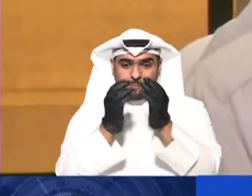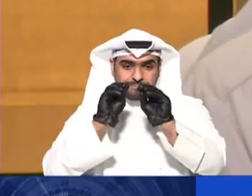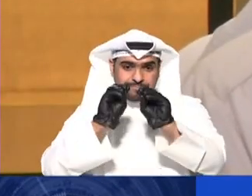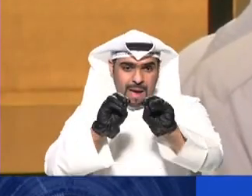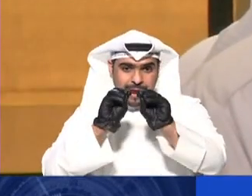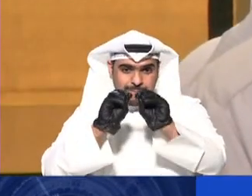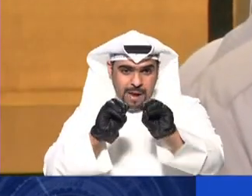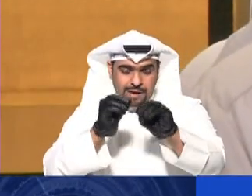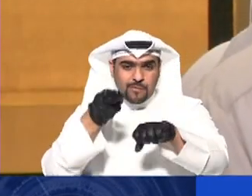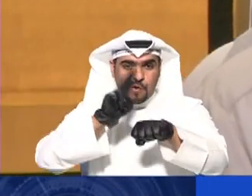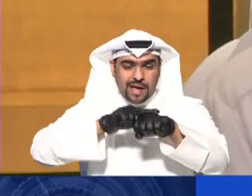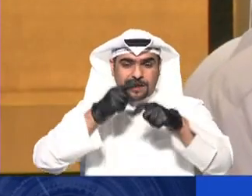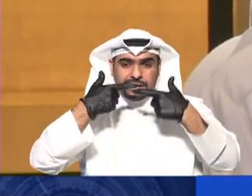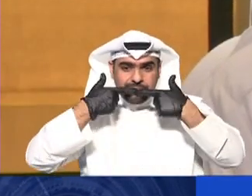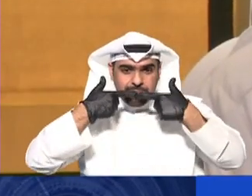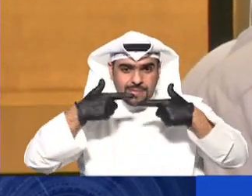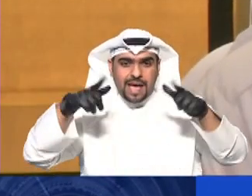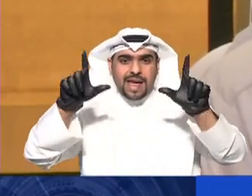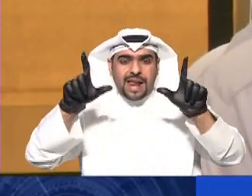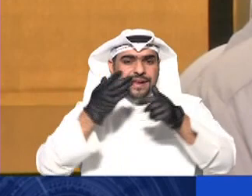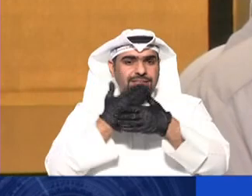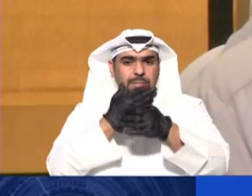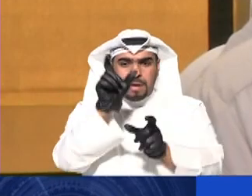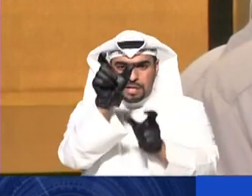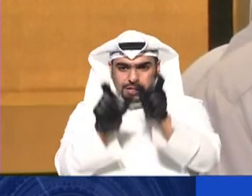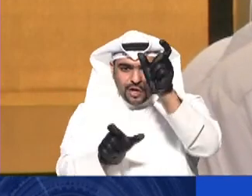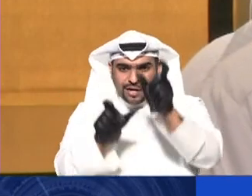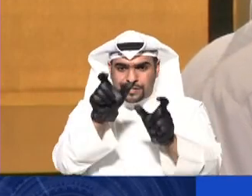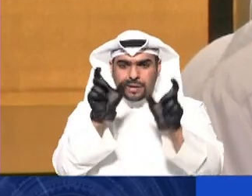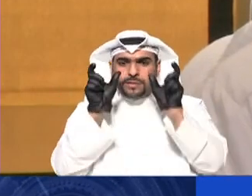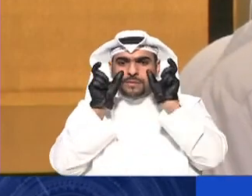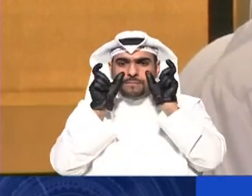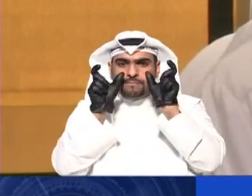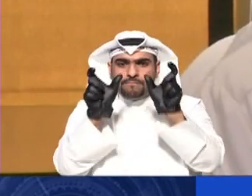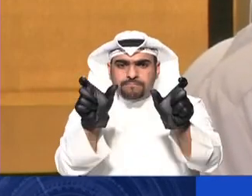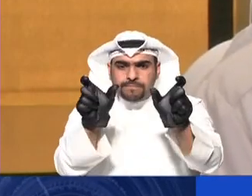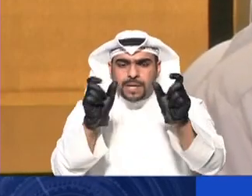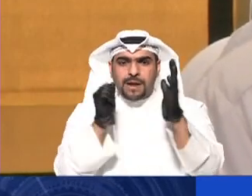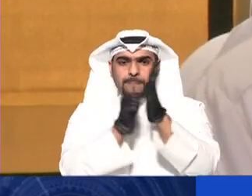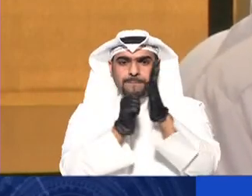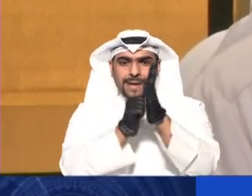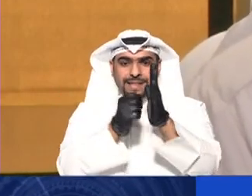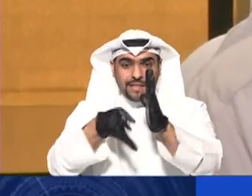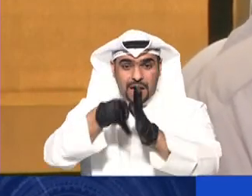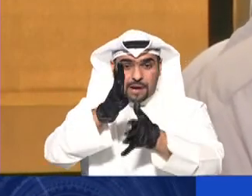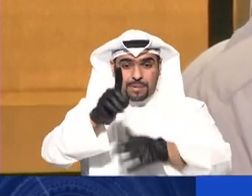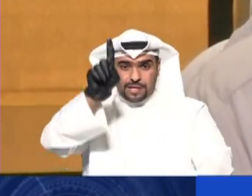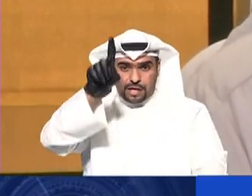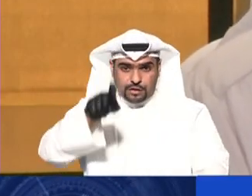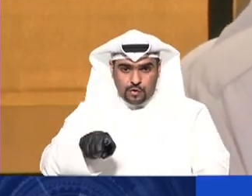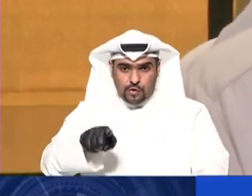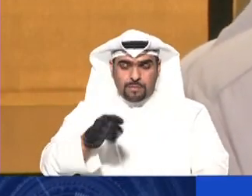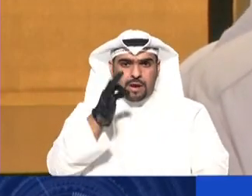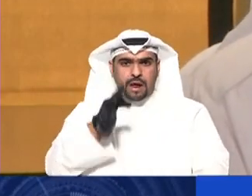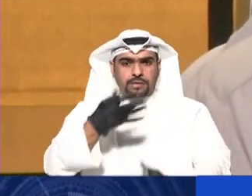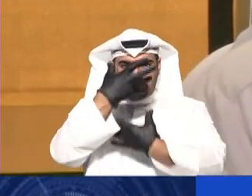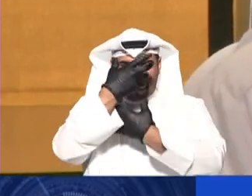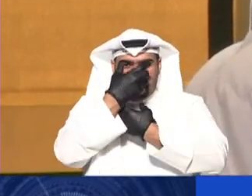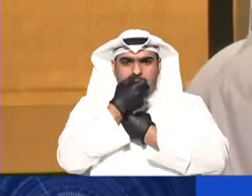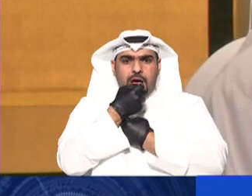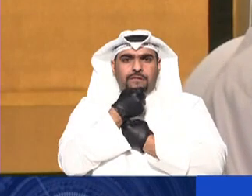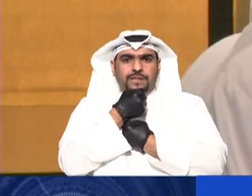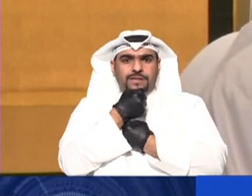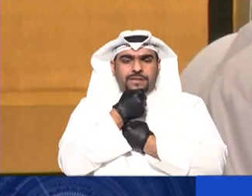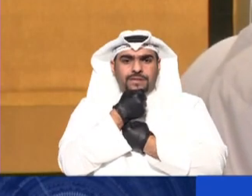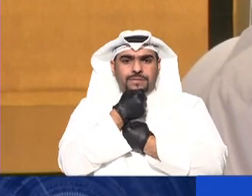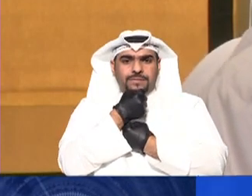والمقيمين الموجودين داخل الحجر الصحي المنزلي يكونون آمنين داخل البيت.